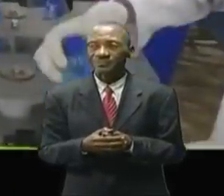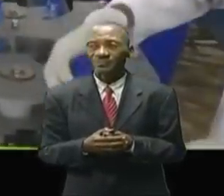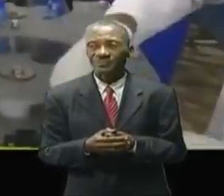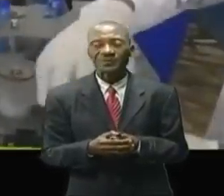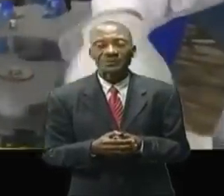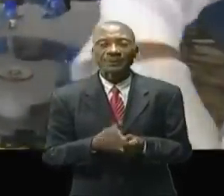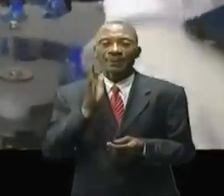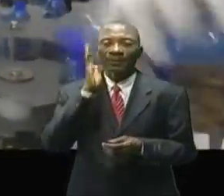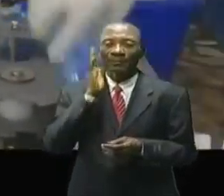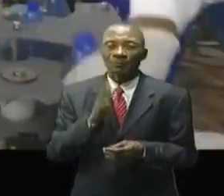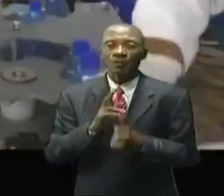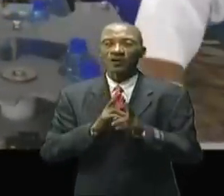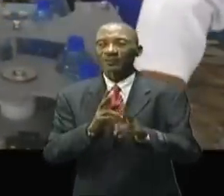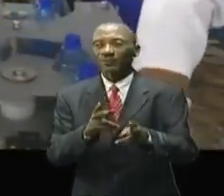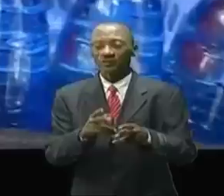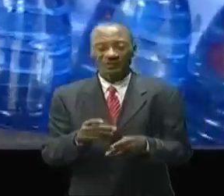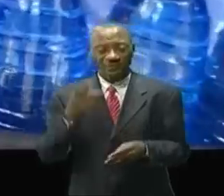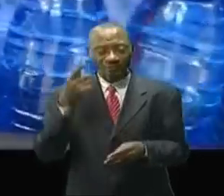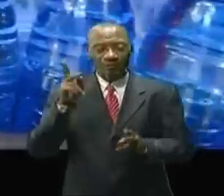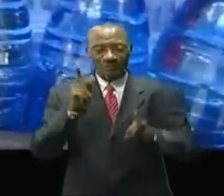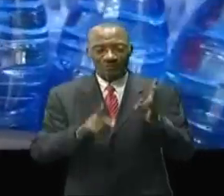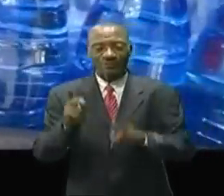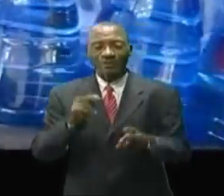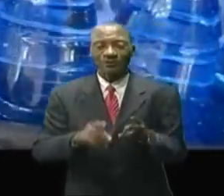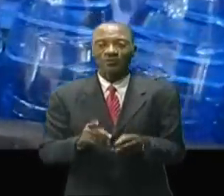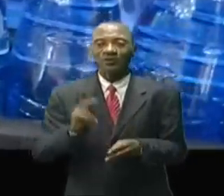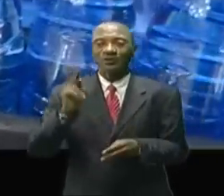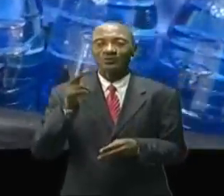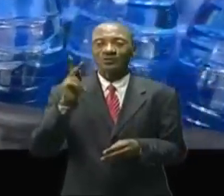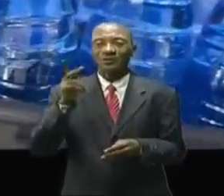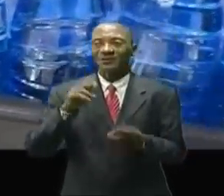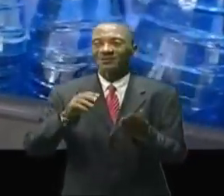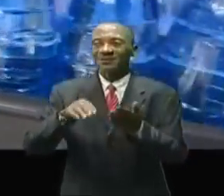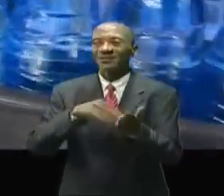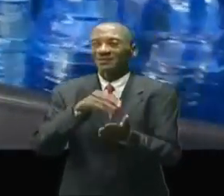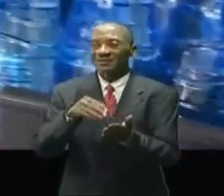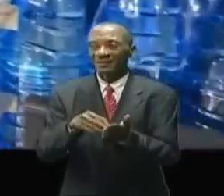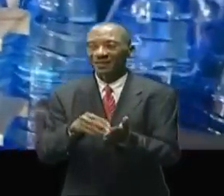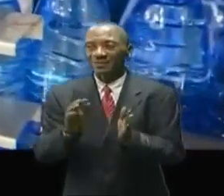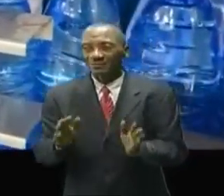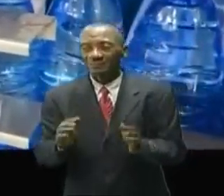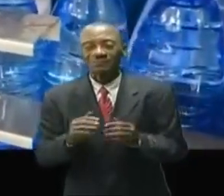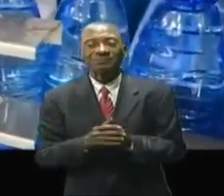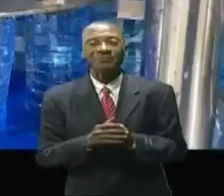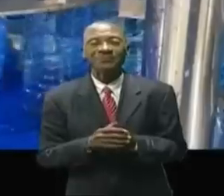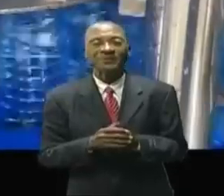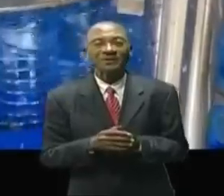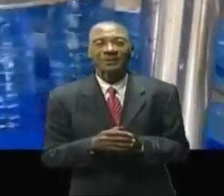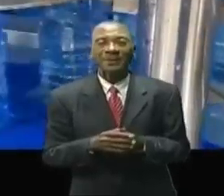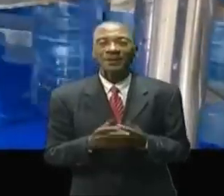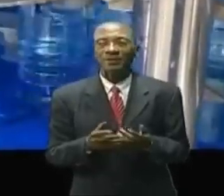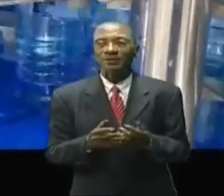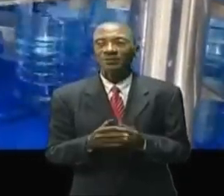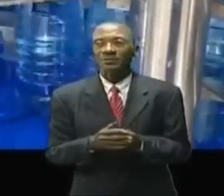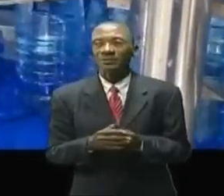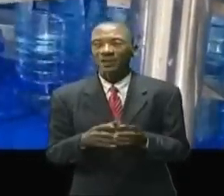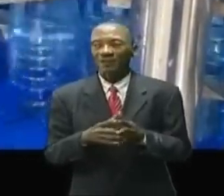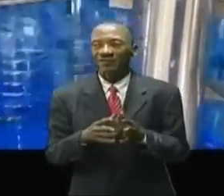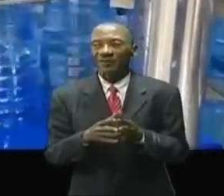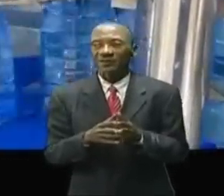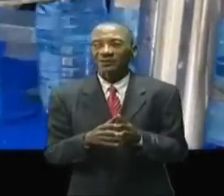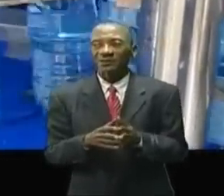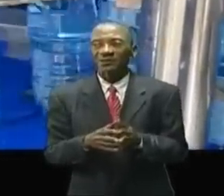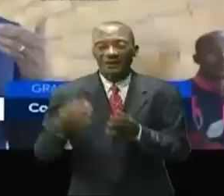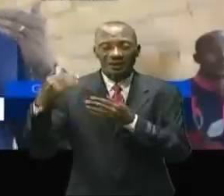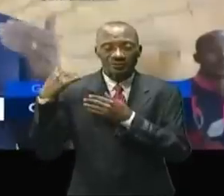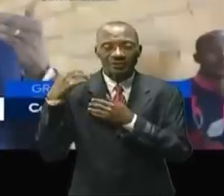doléances de la population du Kasaï oriental, précisément celle de Mbujimayi. L'inauguration de l'usine de production de l'eau minérale au Kasaï oriental,